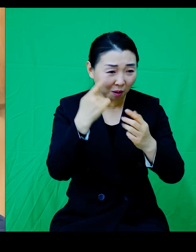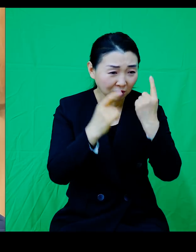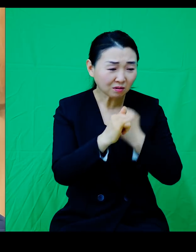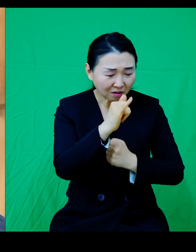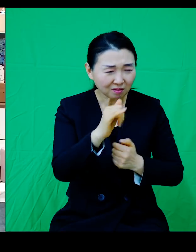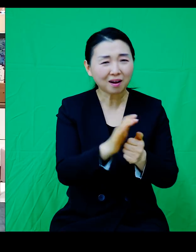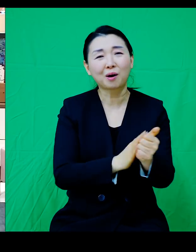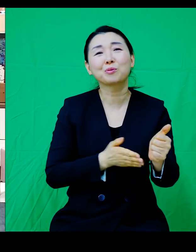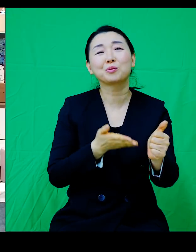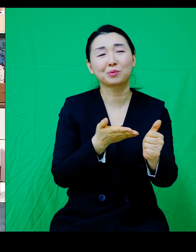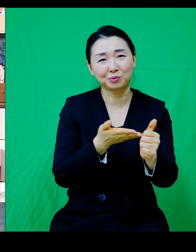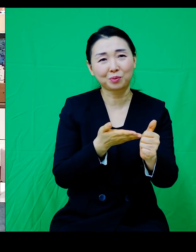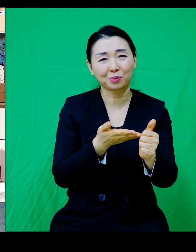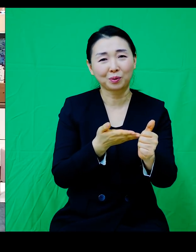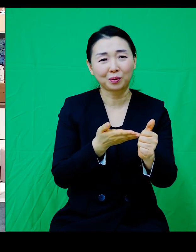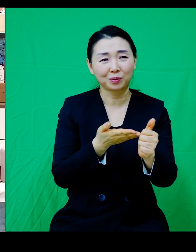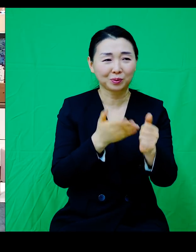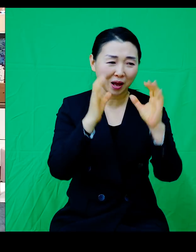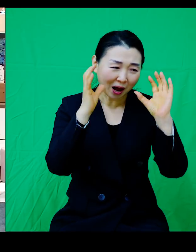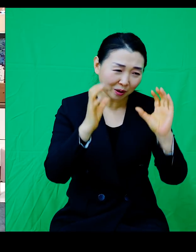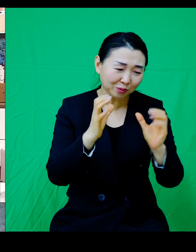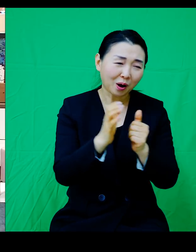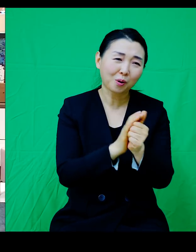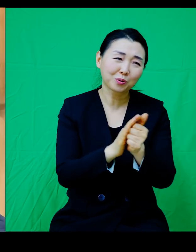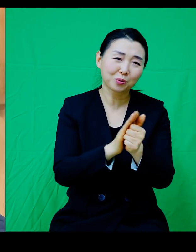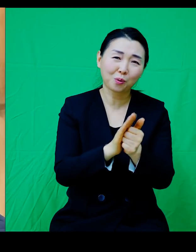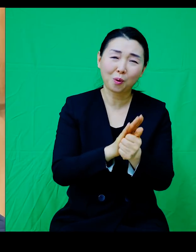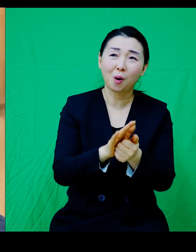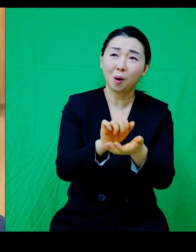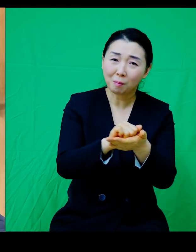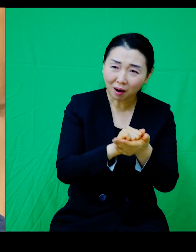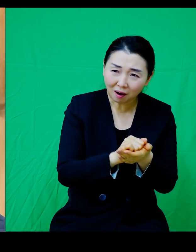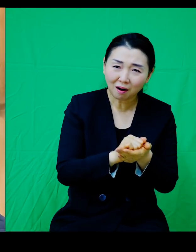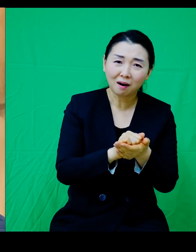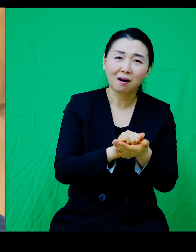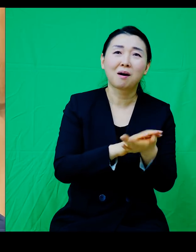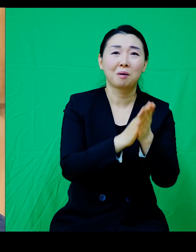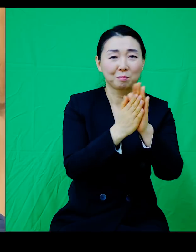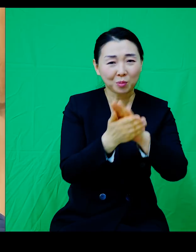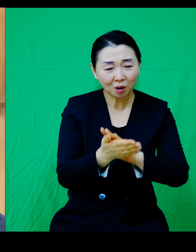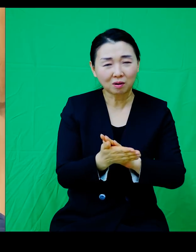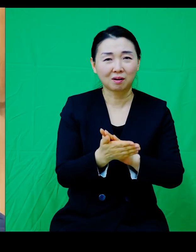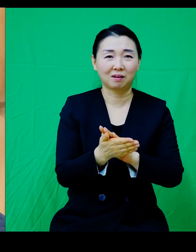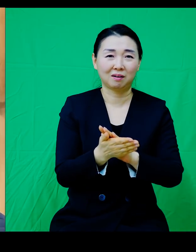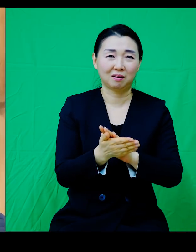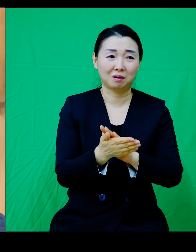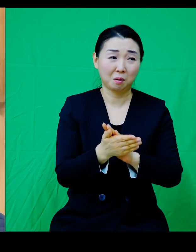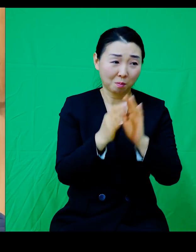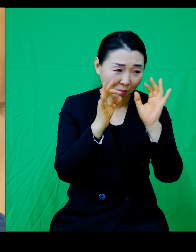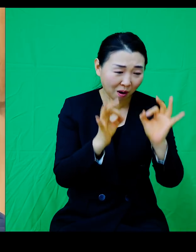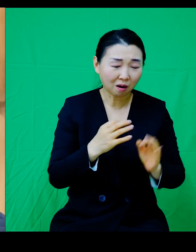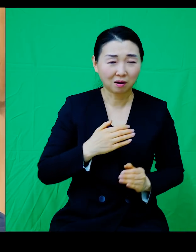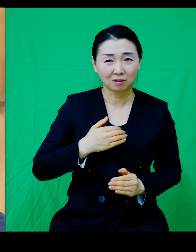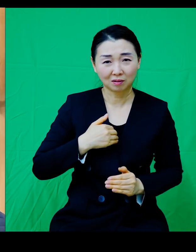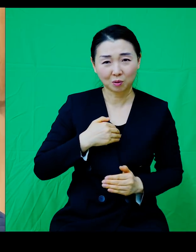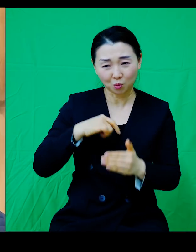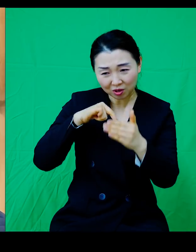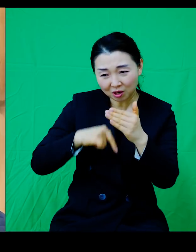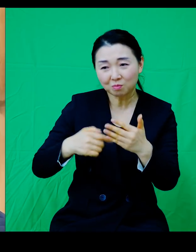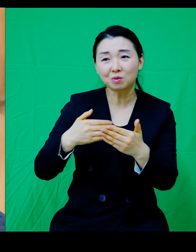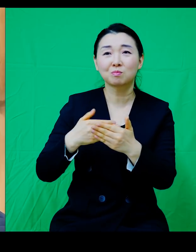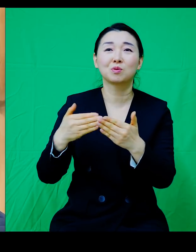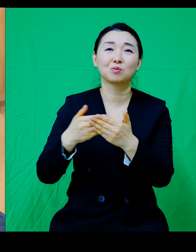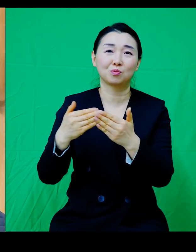보이는 것들로 위로를 해주고 했을 때 아이들이 되게 위로를 받고 그런 모습을 보면서 좀 더 깊이 있게 공부를 하고 싶다 해서 그때부터